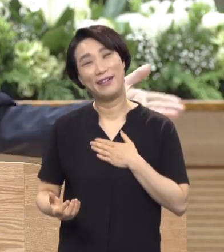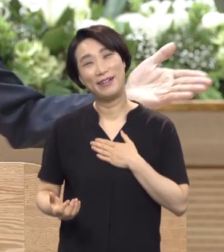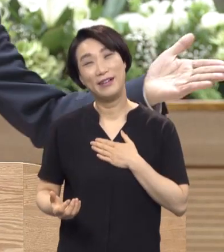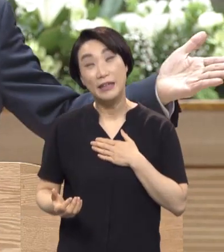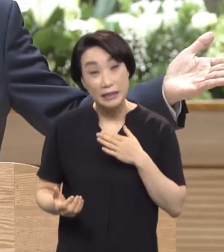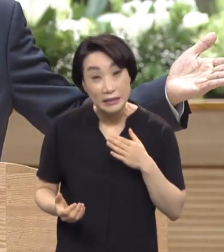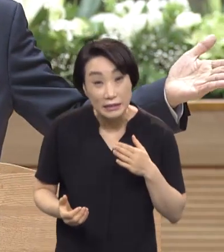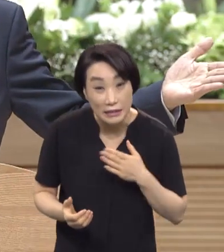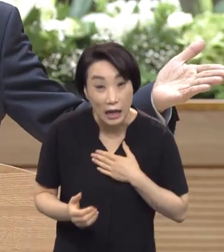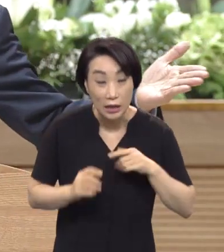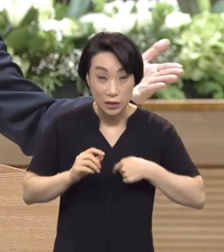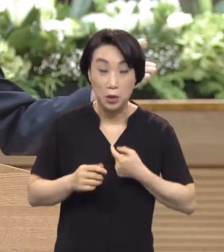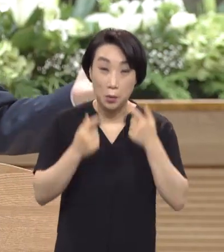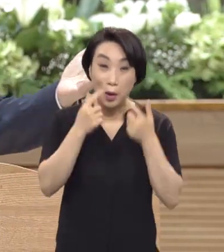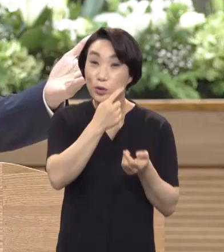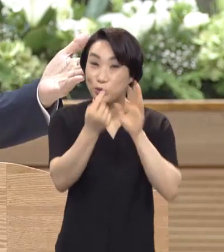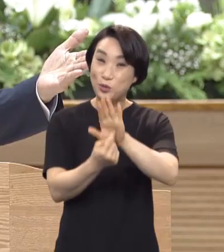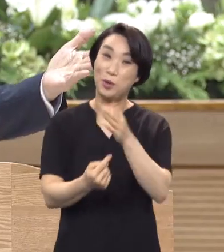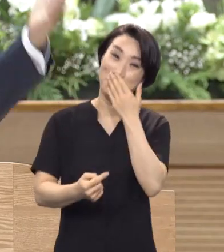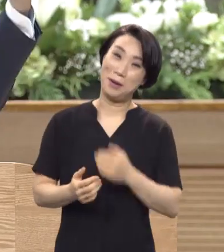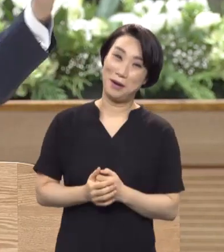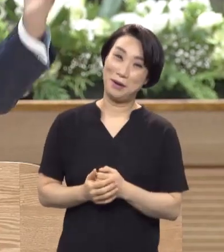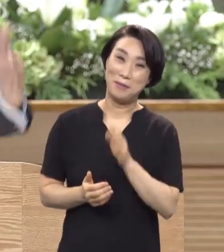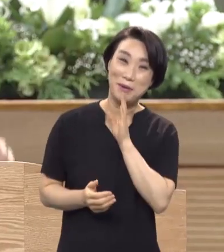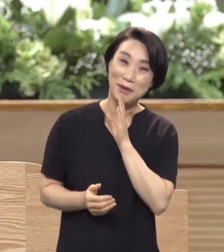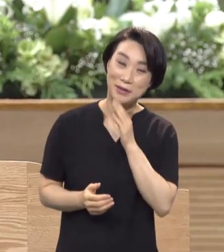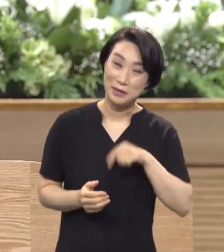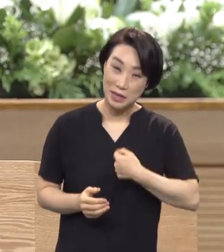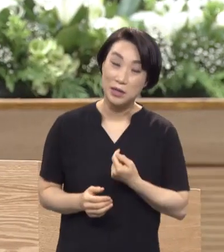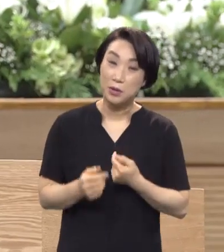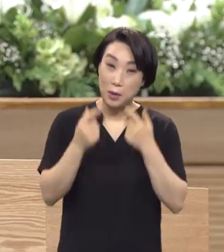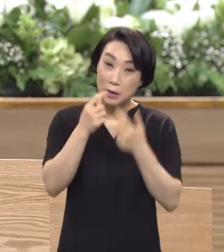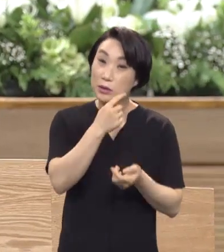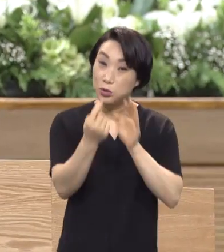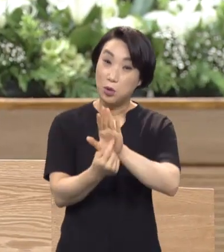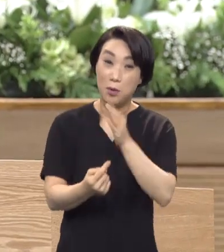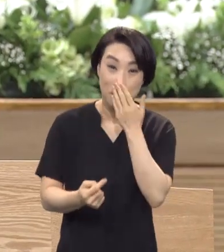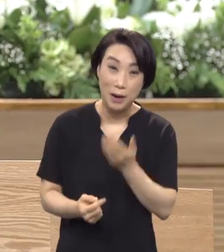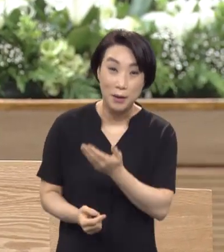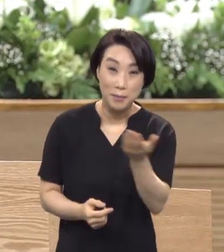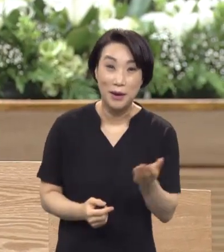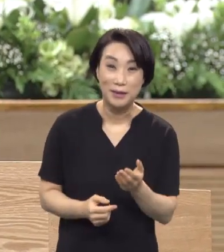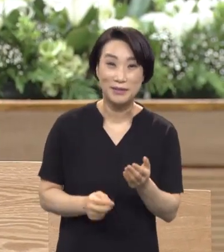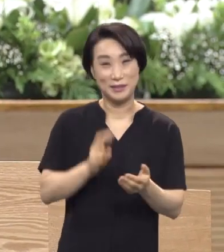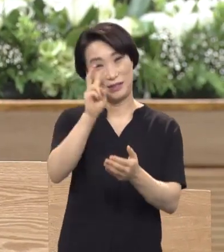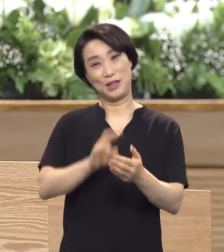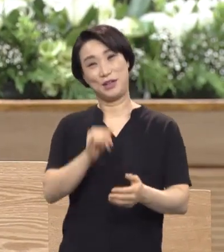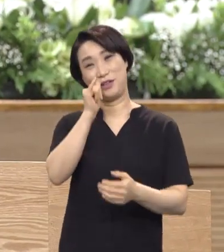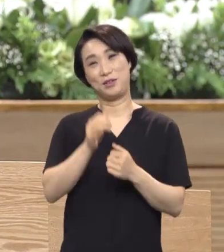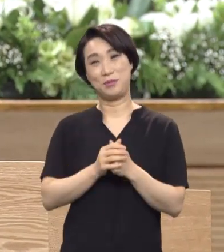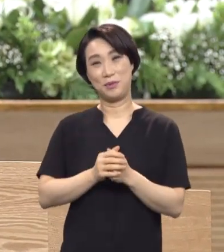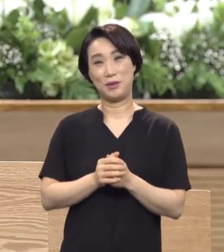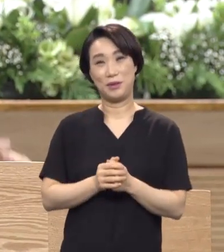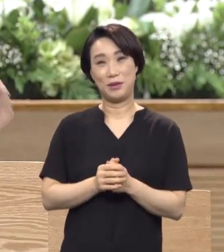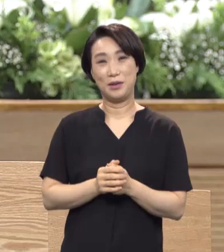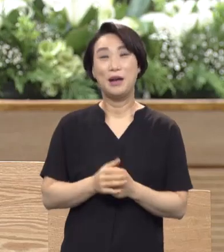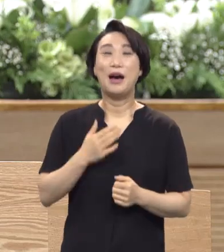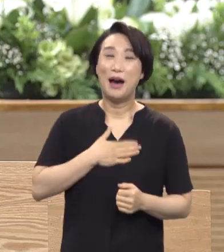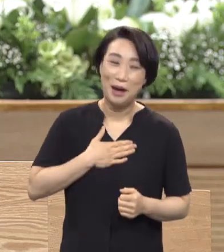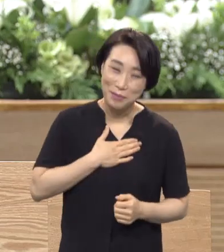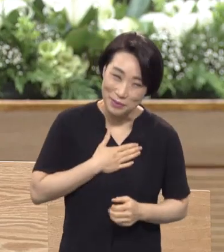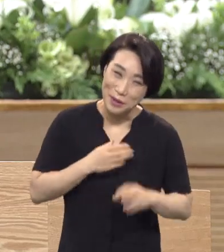자기 자신이 확증할 수 있는 거죠. 자기 자신이 확증할 수 있어요. 그래서 우리 찬송도 있잖아요.